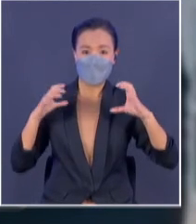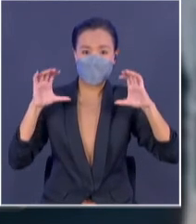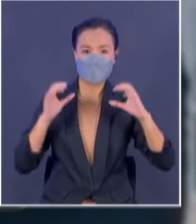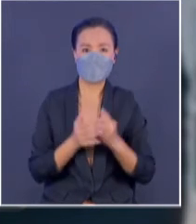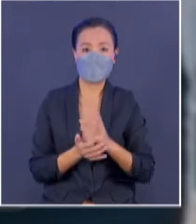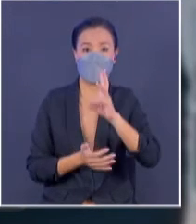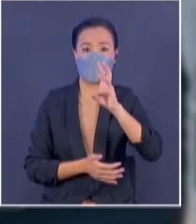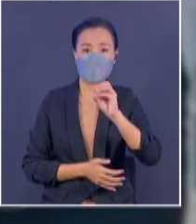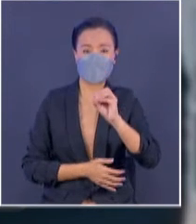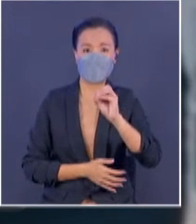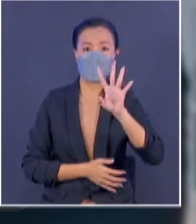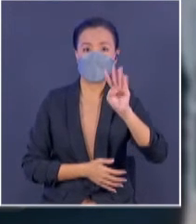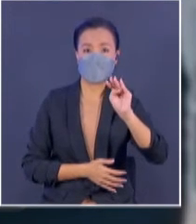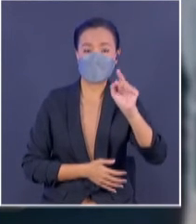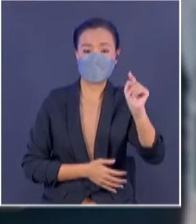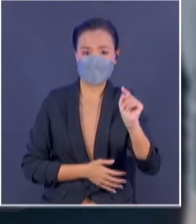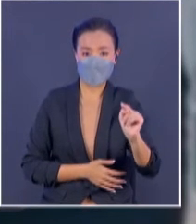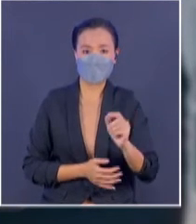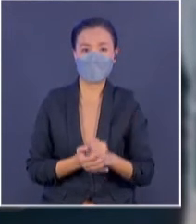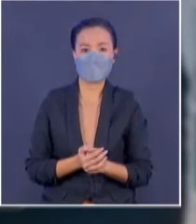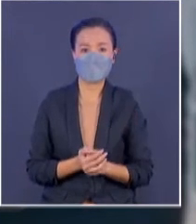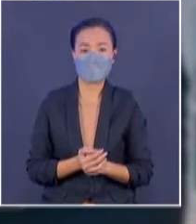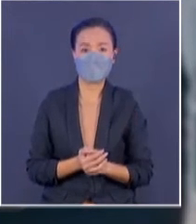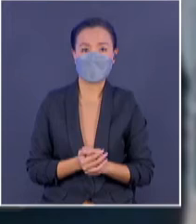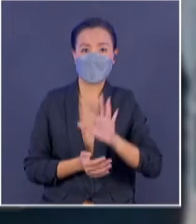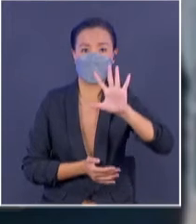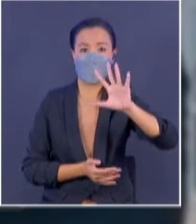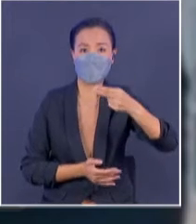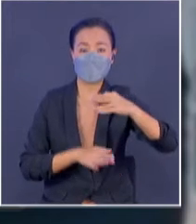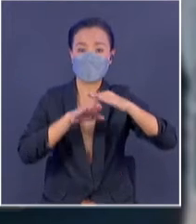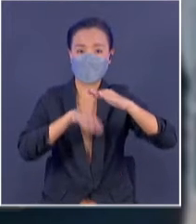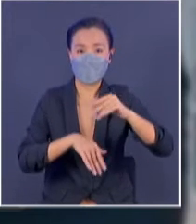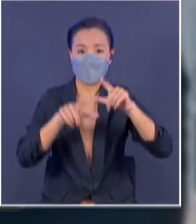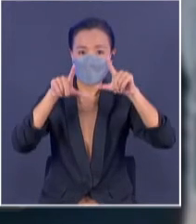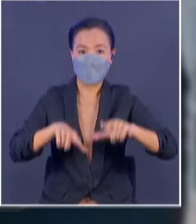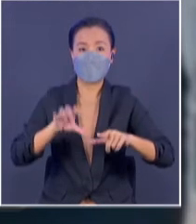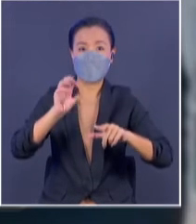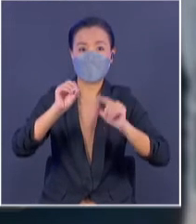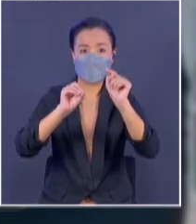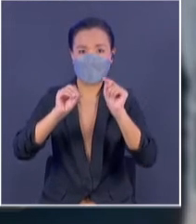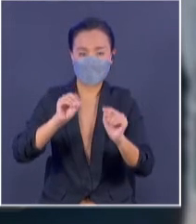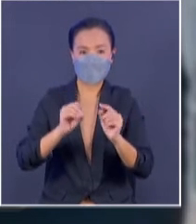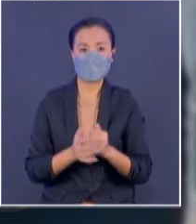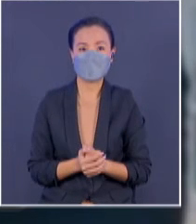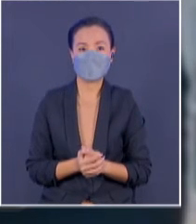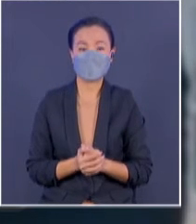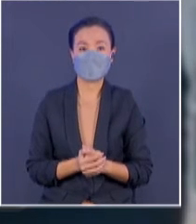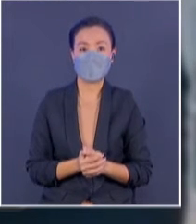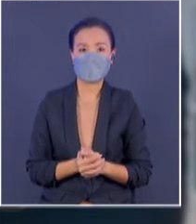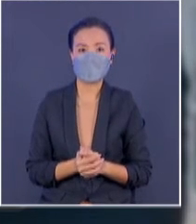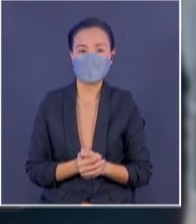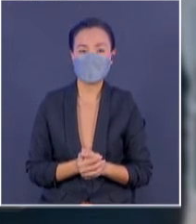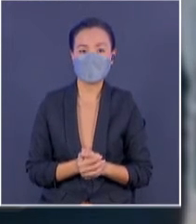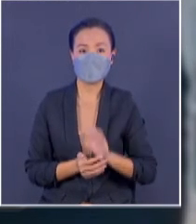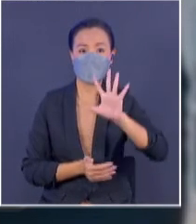า60/40ส่วนที่ไม่เกิน 50,000 บาทได้ส่วนลด 50% และส่วนที่ตั้ง